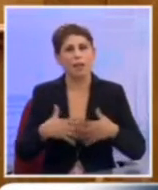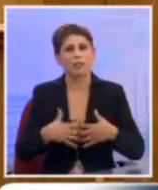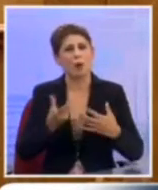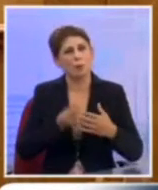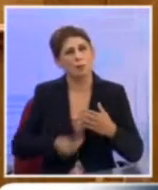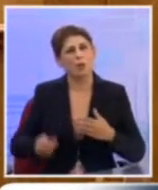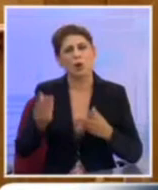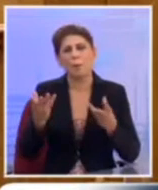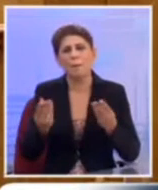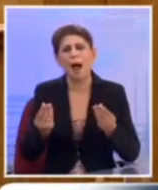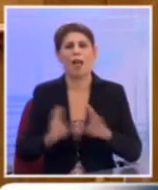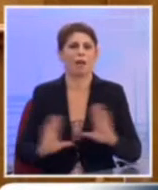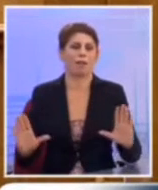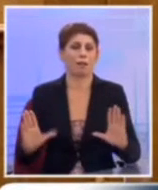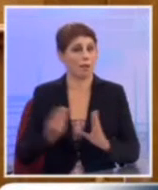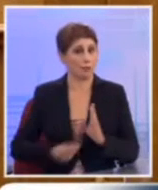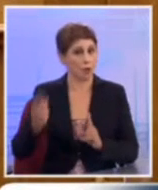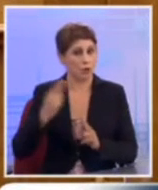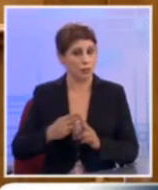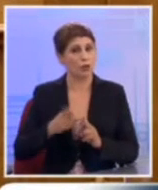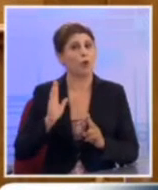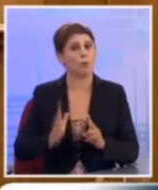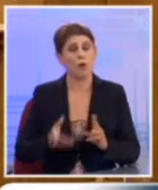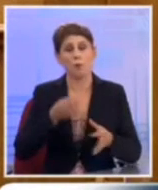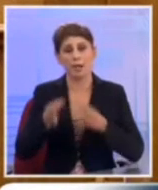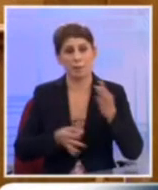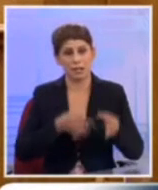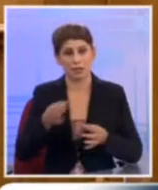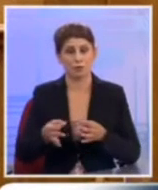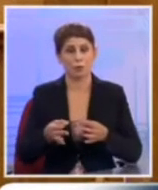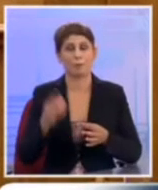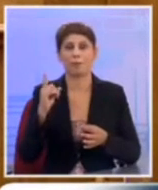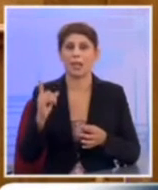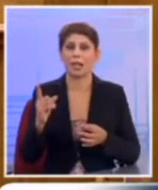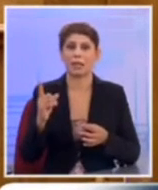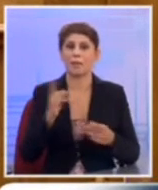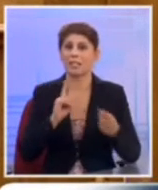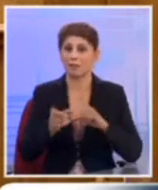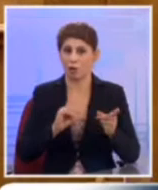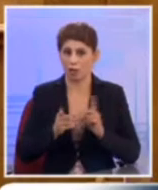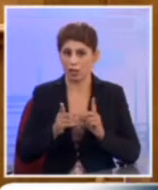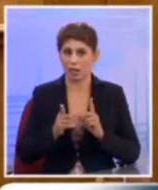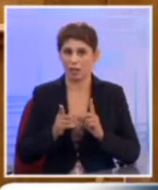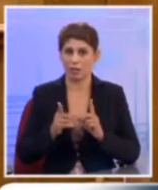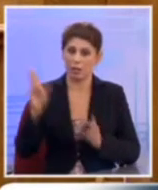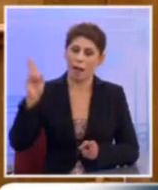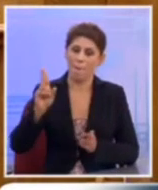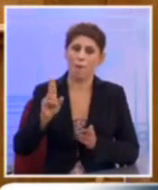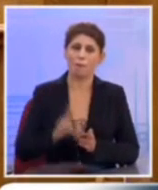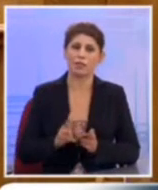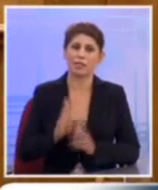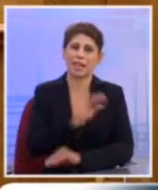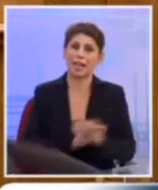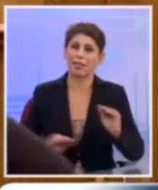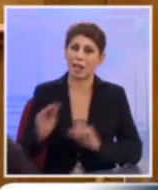σκληρή. Και το σημαντικότερο, μπορούμε να μιλήσουμε για μια συμφωνία απομείωσης και